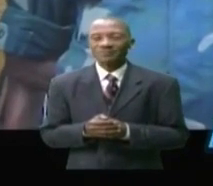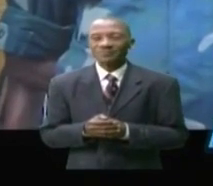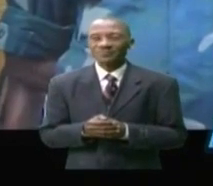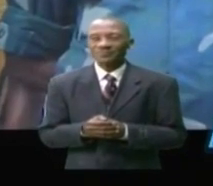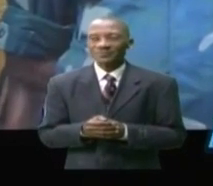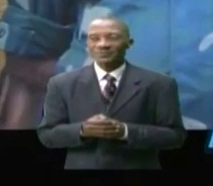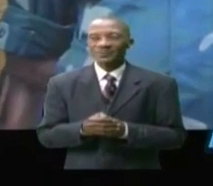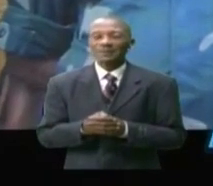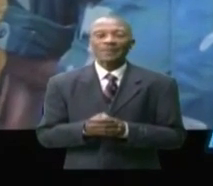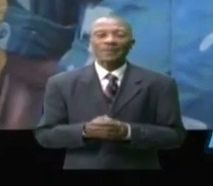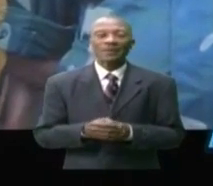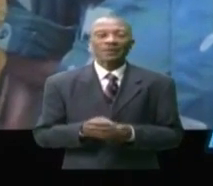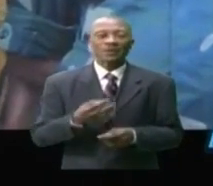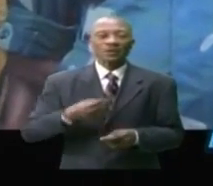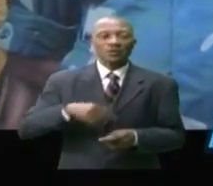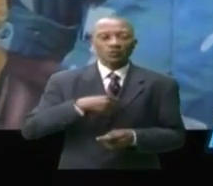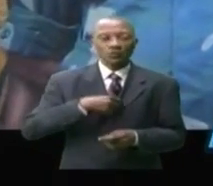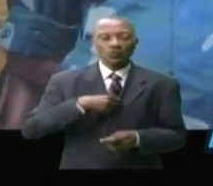scolaire